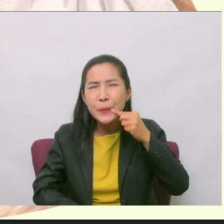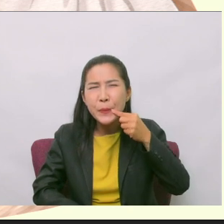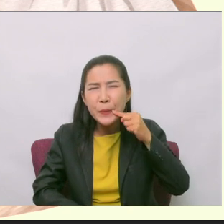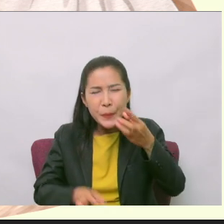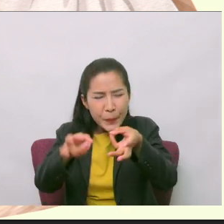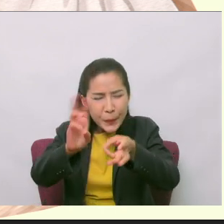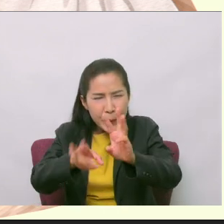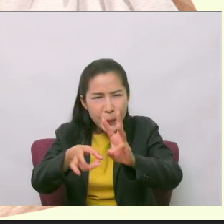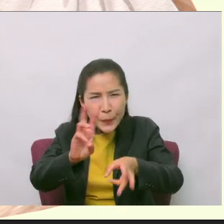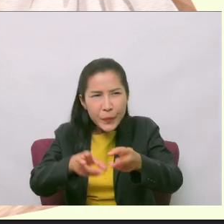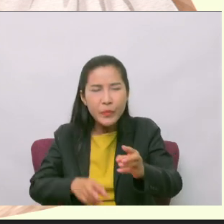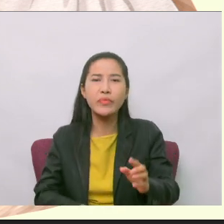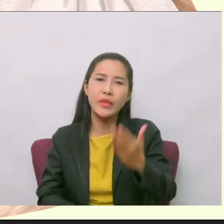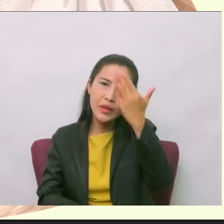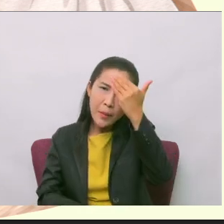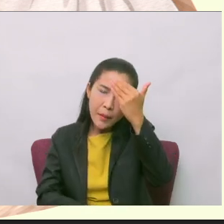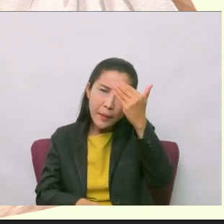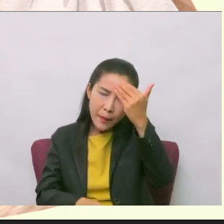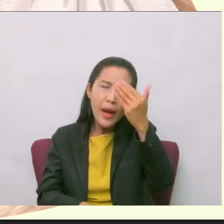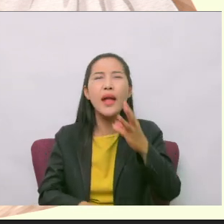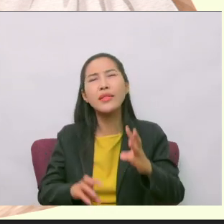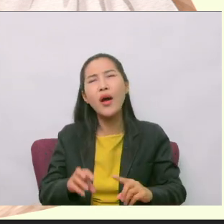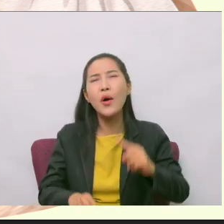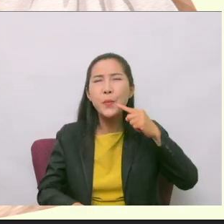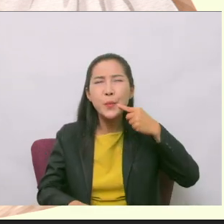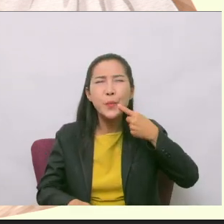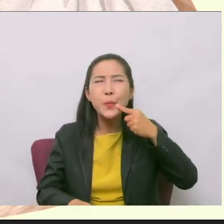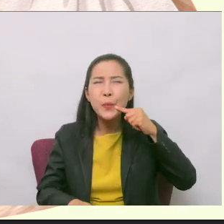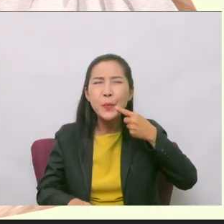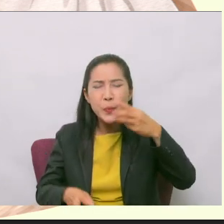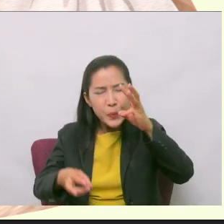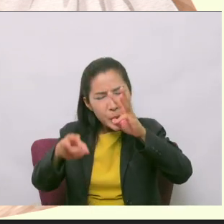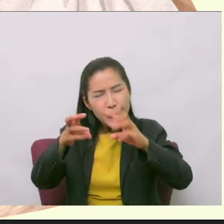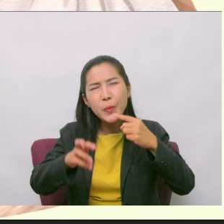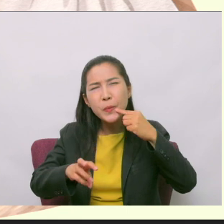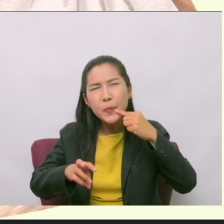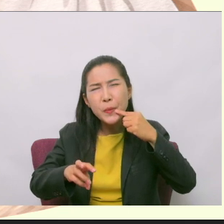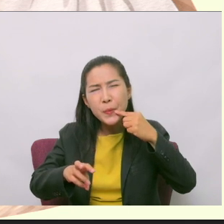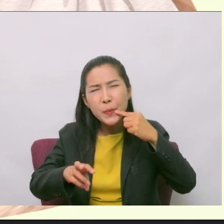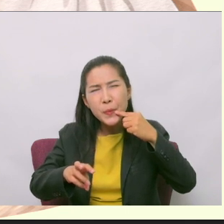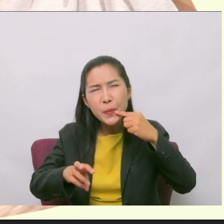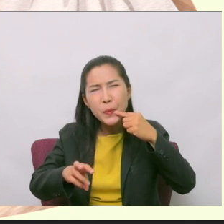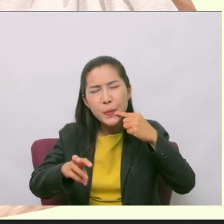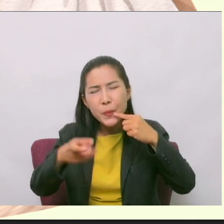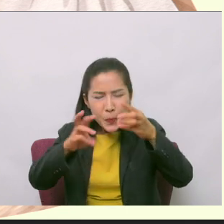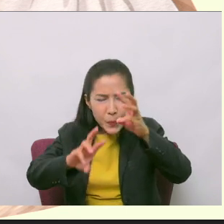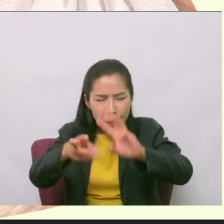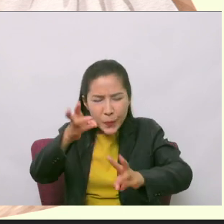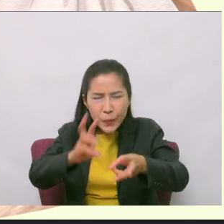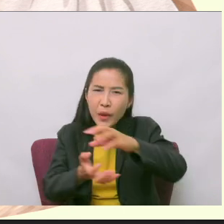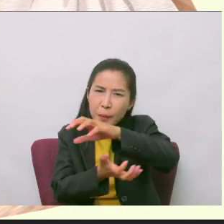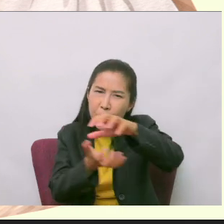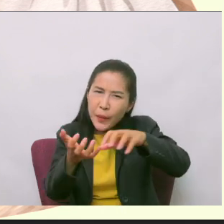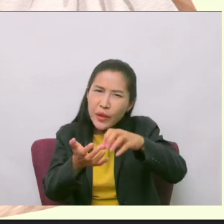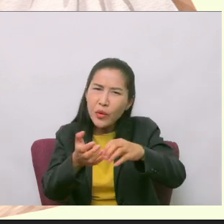ในไลฟ์นะคะสามารถที่แสดงความคิดเห็นกันได้นะคะเกลือที่ก็เอาไปใช้ไว้ในผสมในลูกประคบนะ